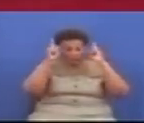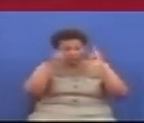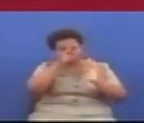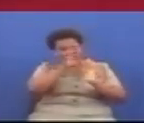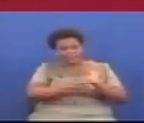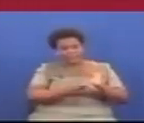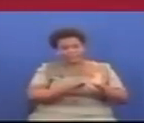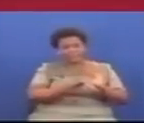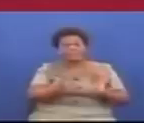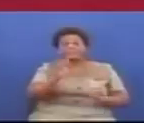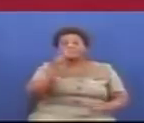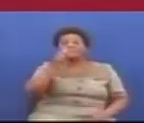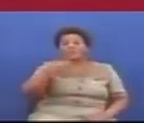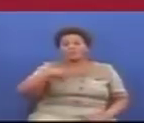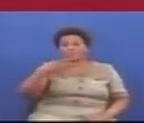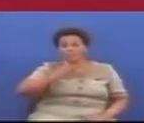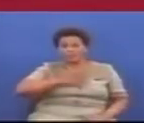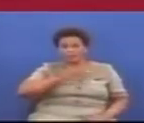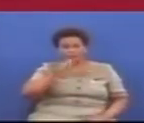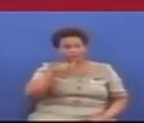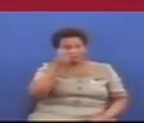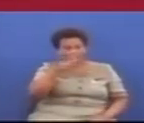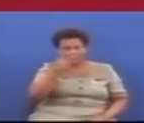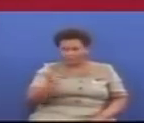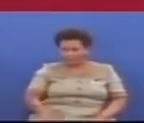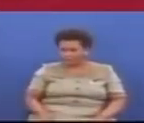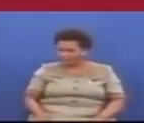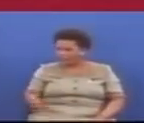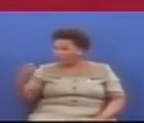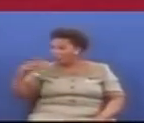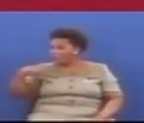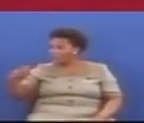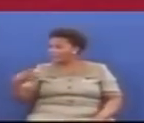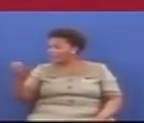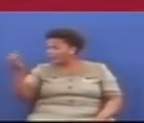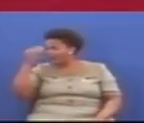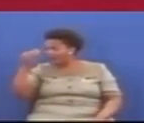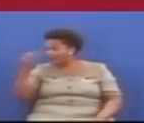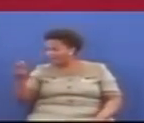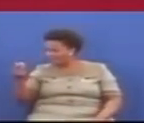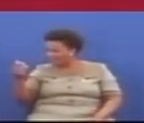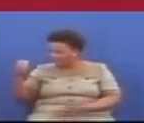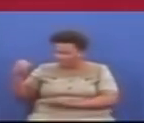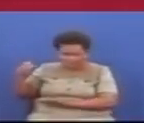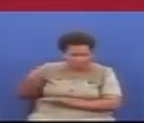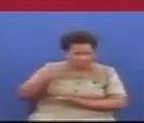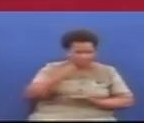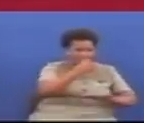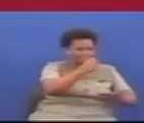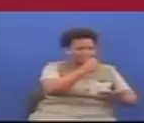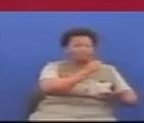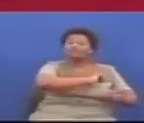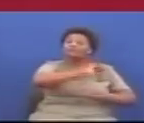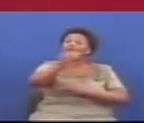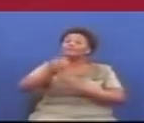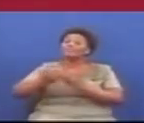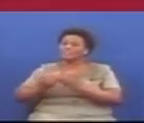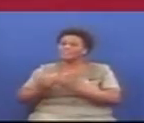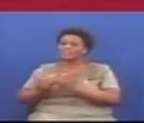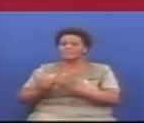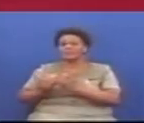hiyo ilipogundulika kwamba fedha zimepelekwa pale na Wizara ya Elimu, zikabidi zirudishwe zipelekwe kwa malengo ambayo walikuwa wamekusudia. Lakini